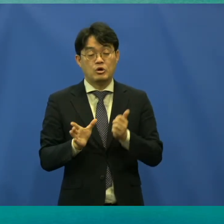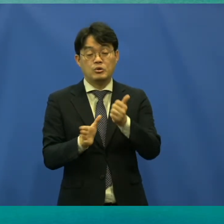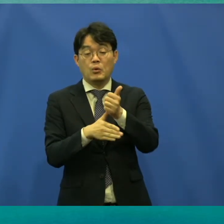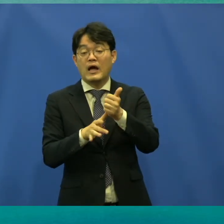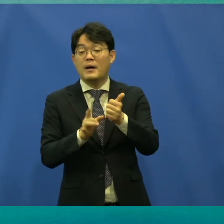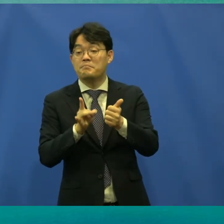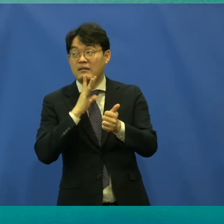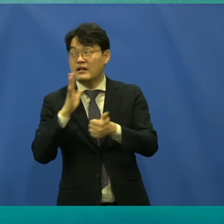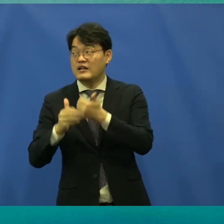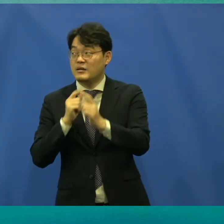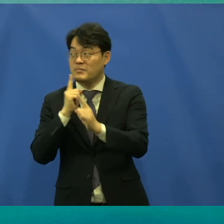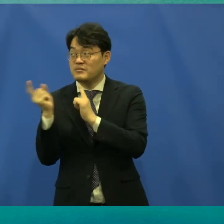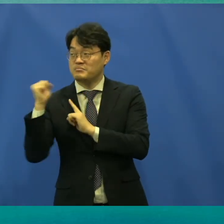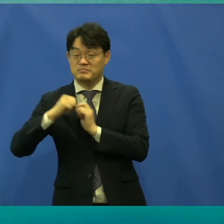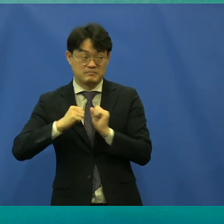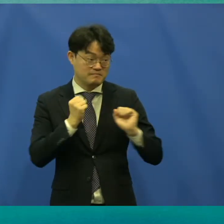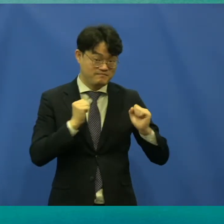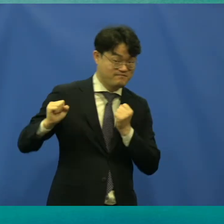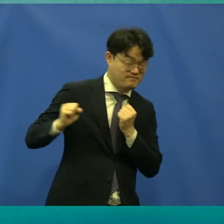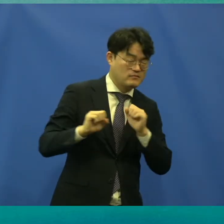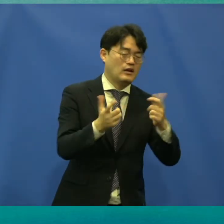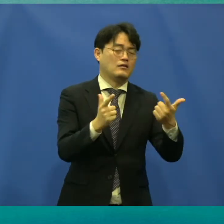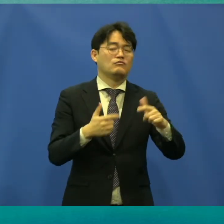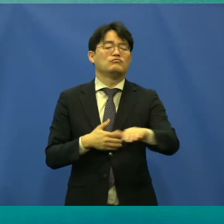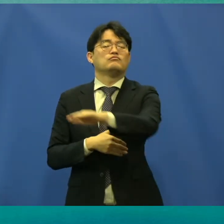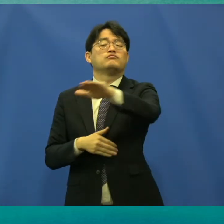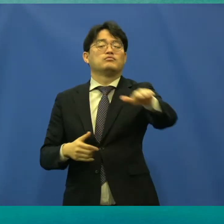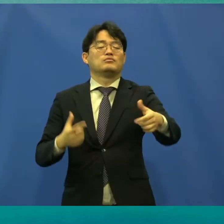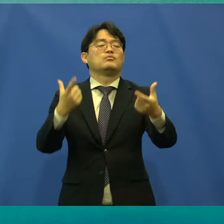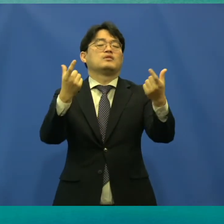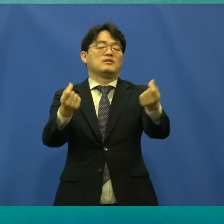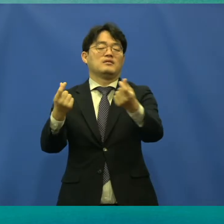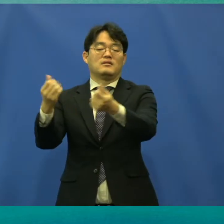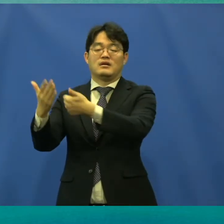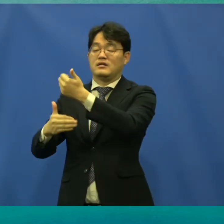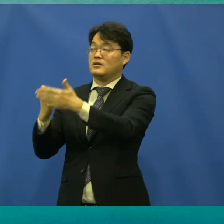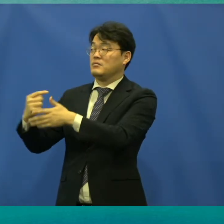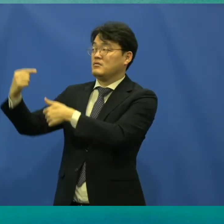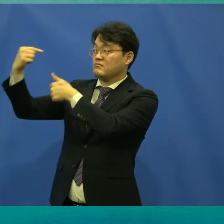바다로 던져질 수밖에 없음에도 그걸 미리 못 보고 있는 거죠.